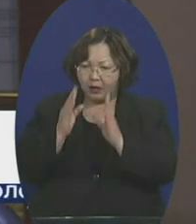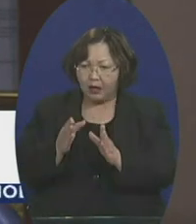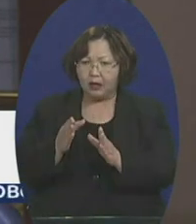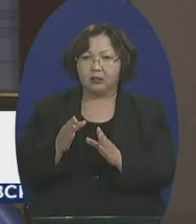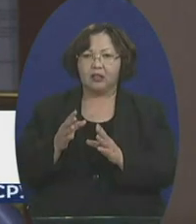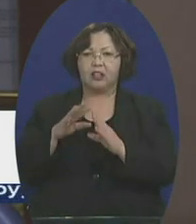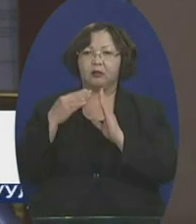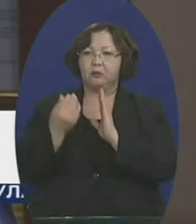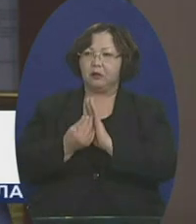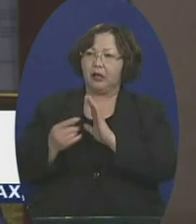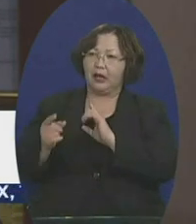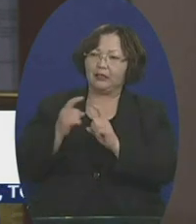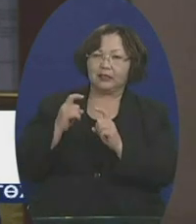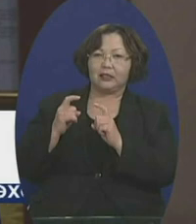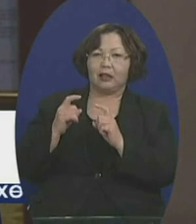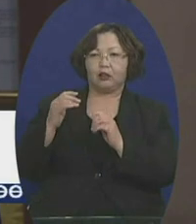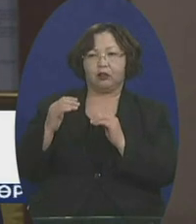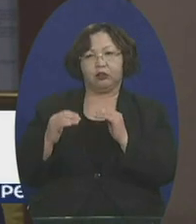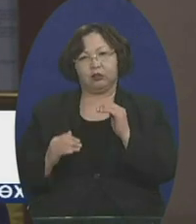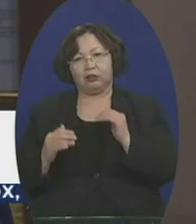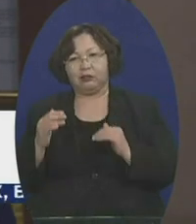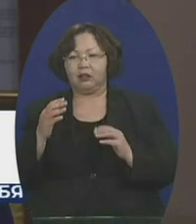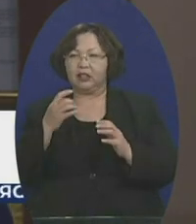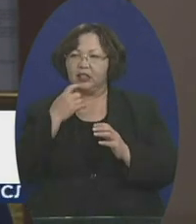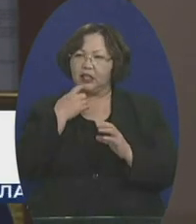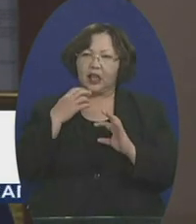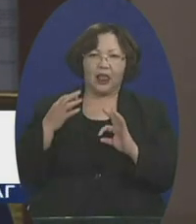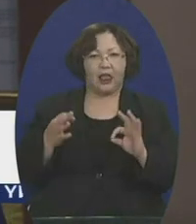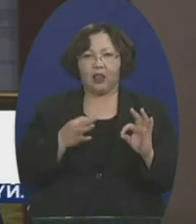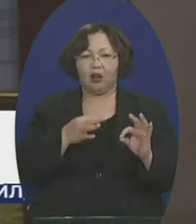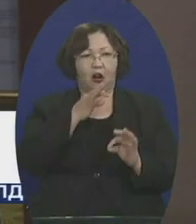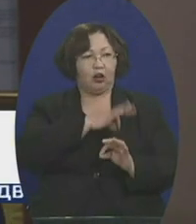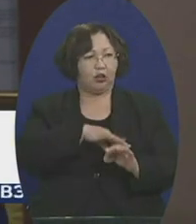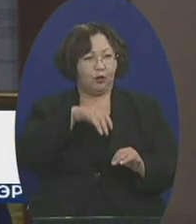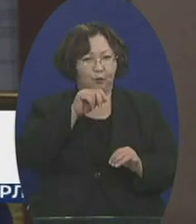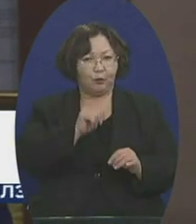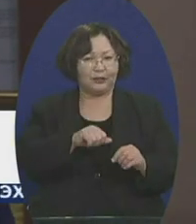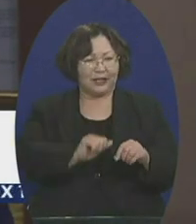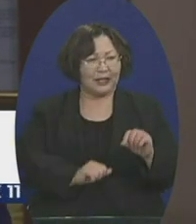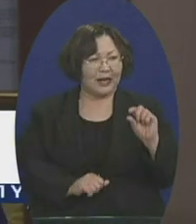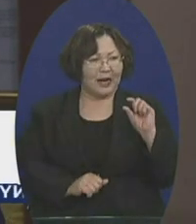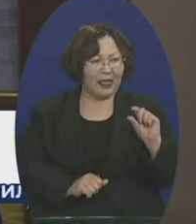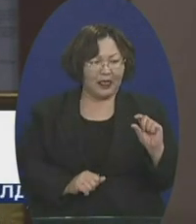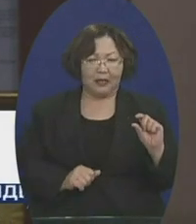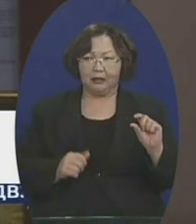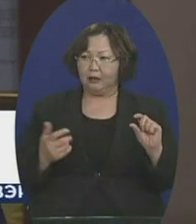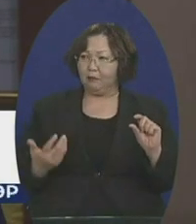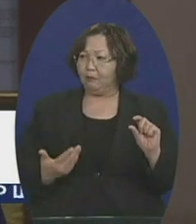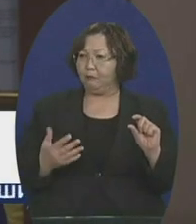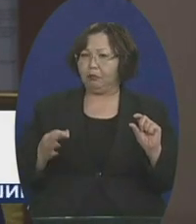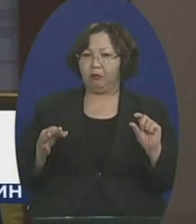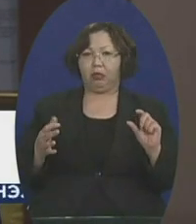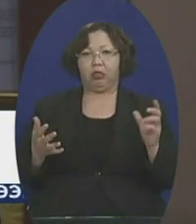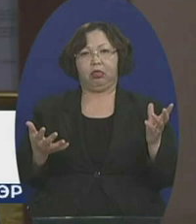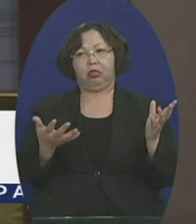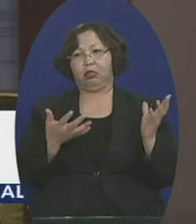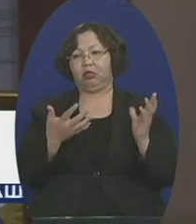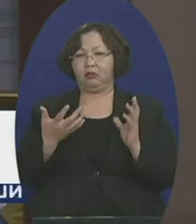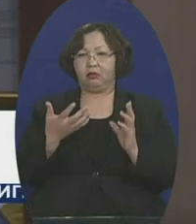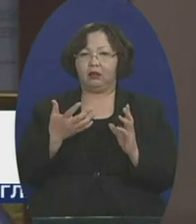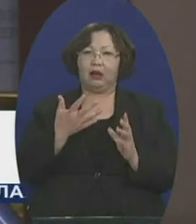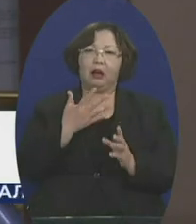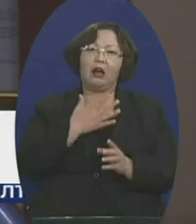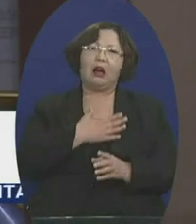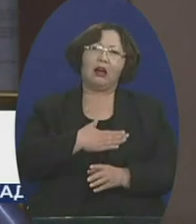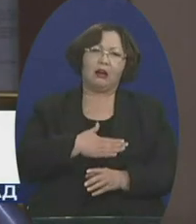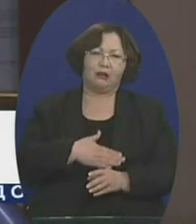зүйлүүд нь одоо нөгөө нэг алдагдсан одоо олж байгаа олох орлоготойгоо дүүцхүүч хэмжээнд хүрээд ирэх юм гэн бус энэ бол юунууд нь тэгэхээр